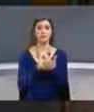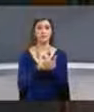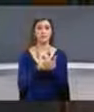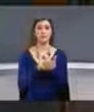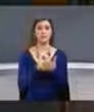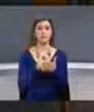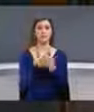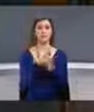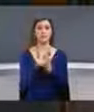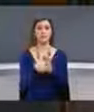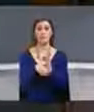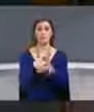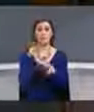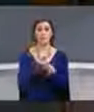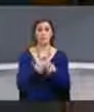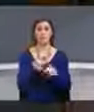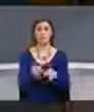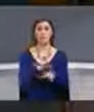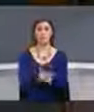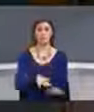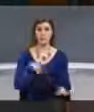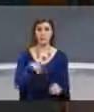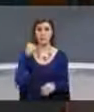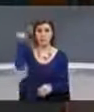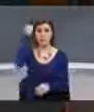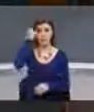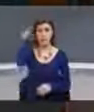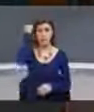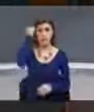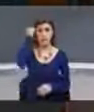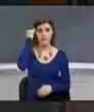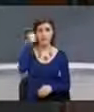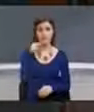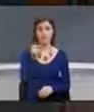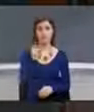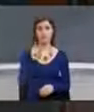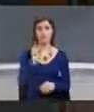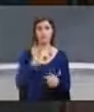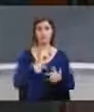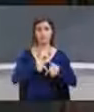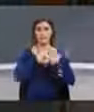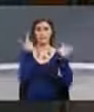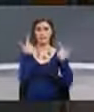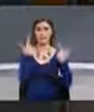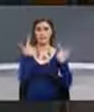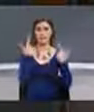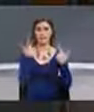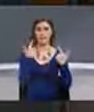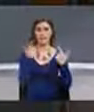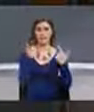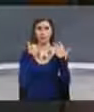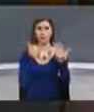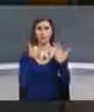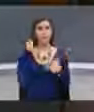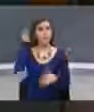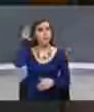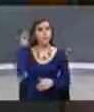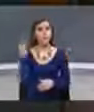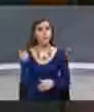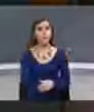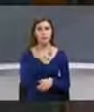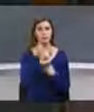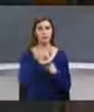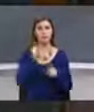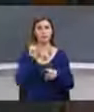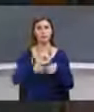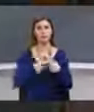miratohej një ligj i tillë në kuvendin e Republikës së Kosovës, një gjë do ta keni parasysh. 6 ministra të qeverisë Mustafa do